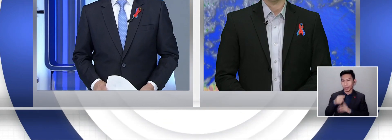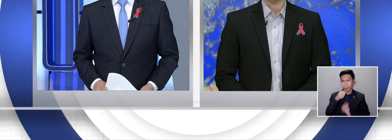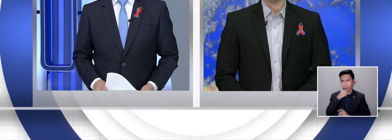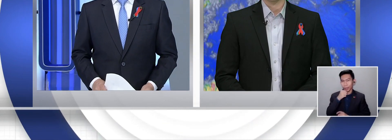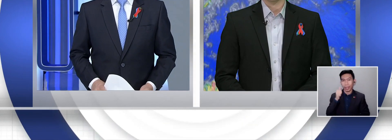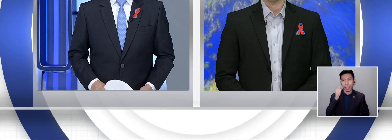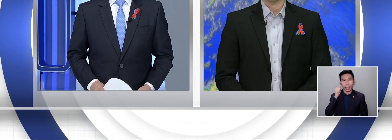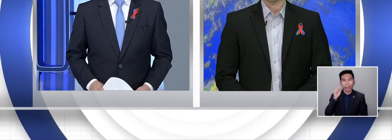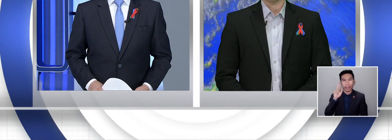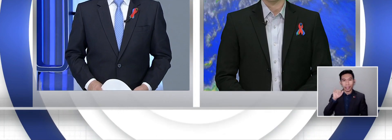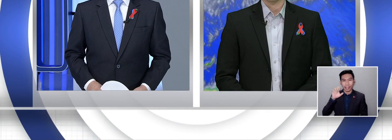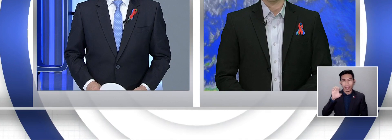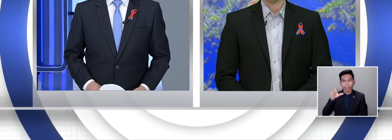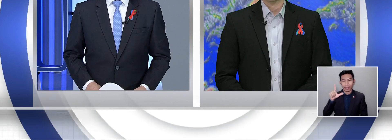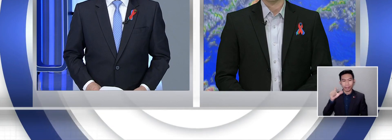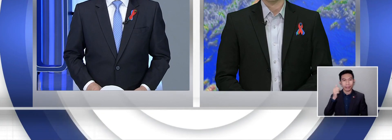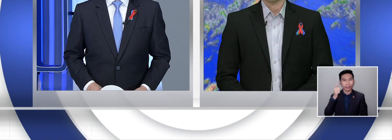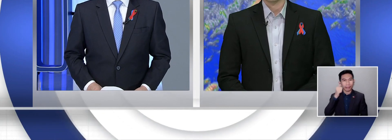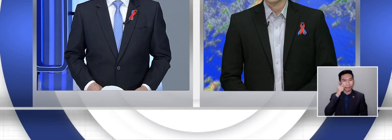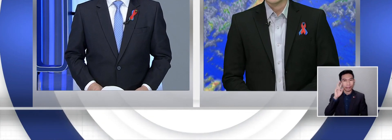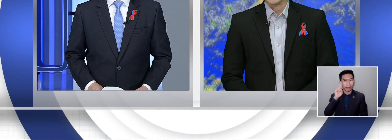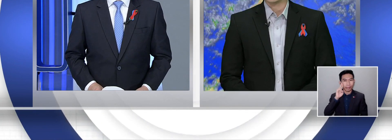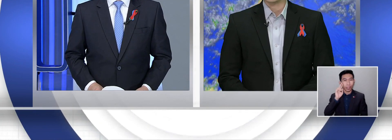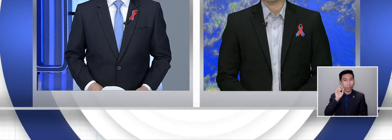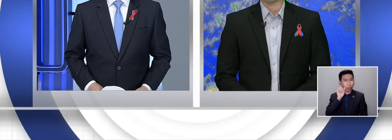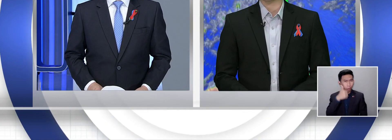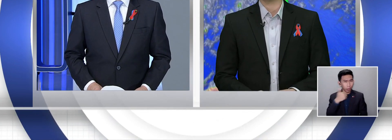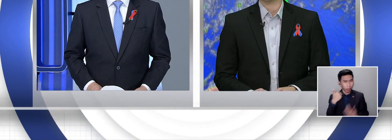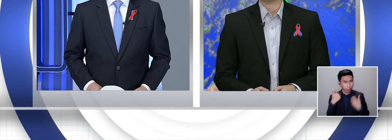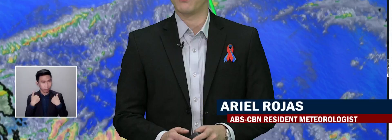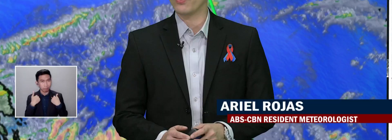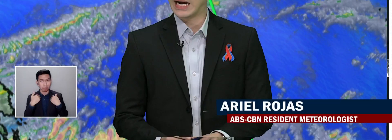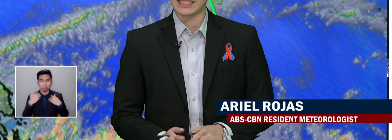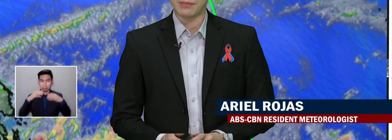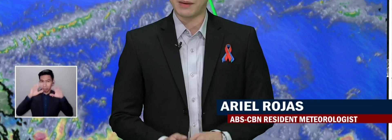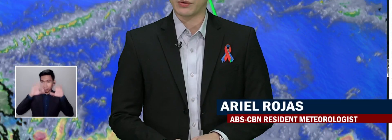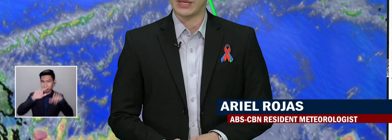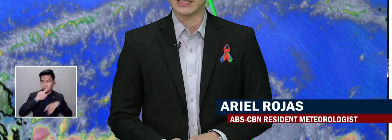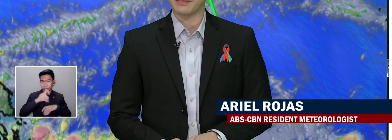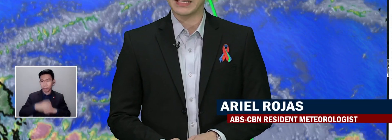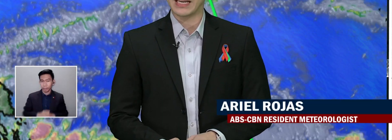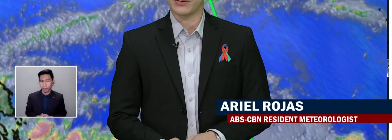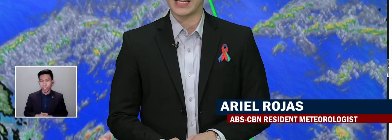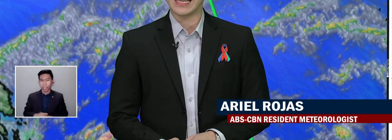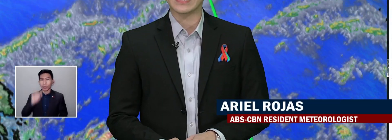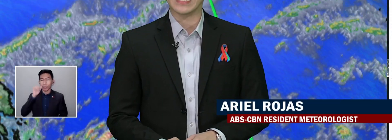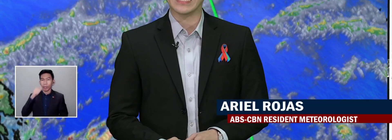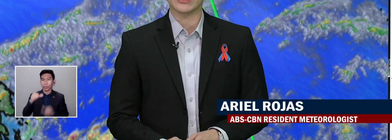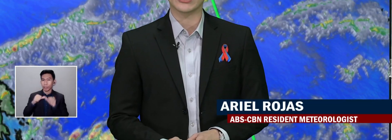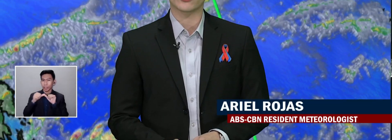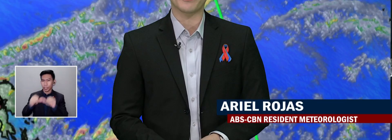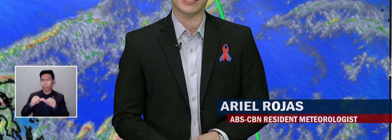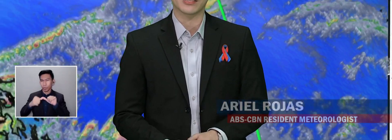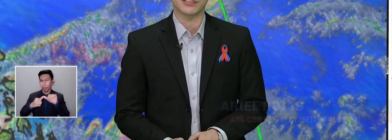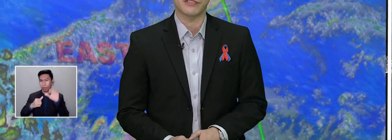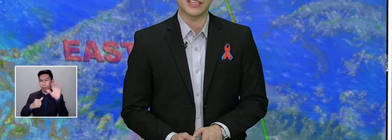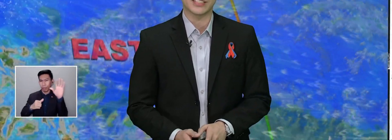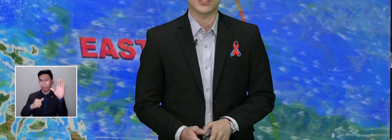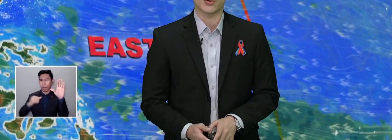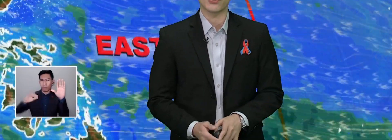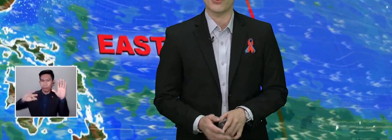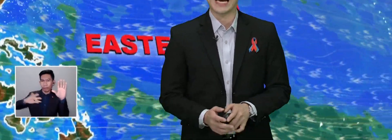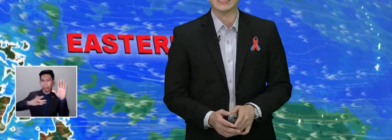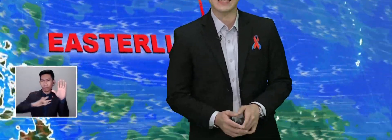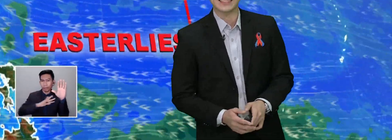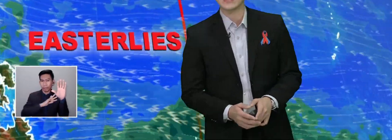may aasahan bang pag-ulan bukas? Henry, magpapatuloy pa bukas ang mga pag-ulan sa Mindanao dahil sa Intertropical